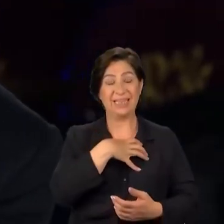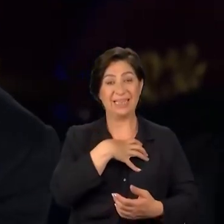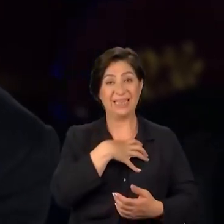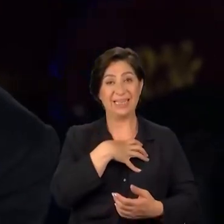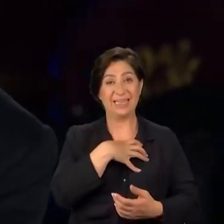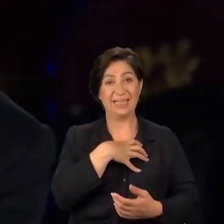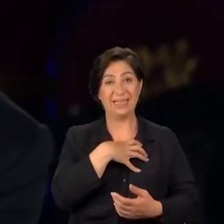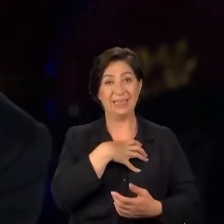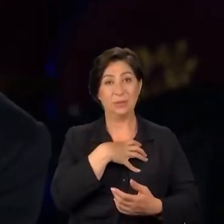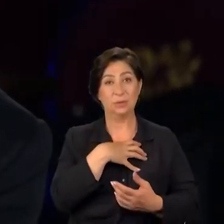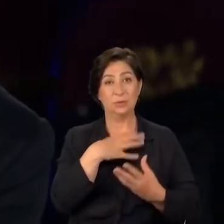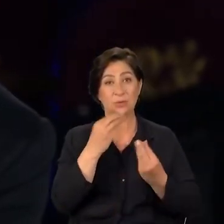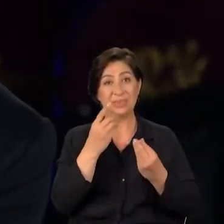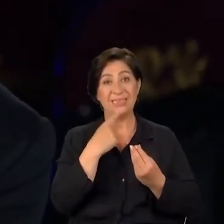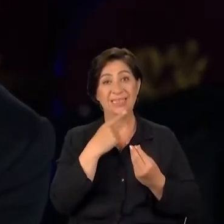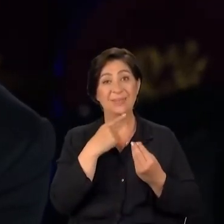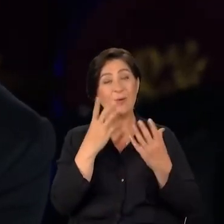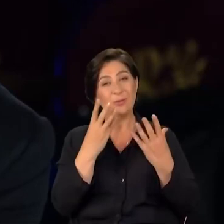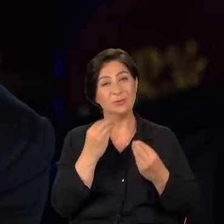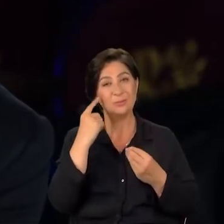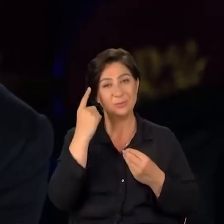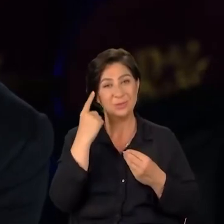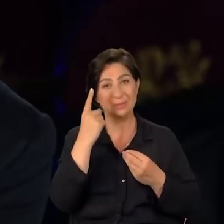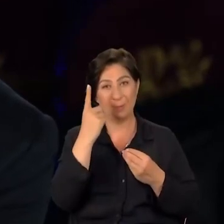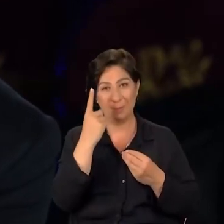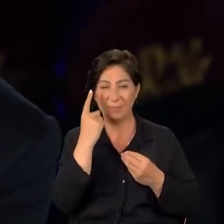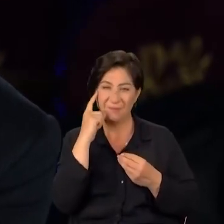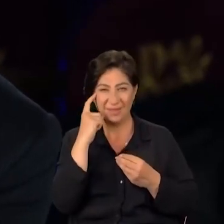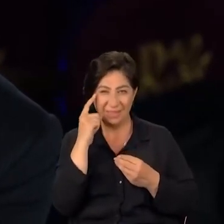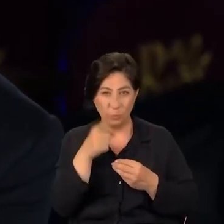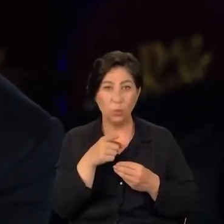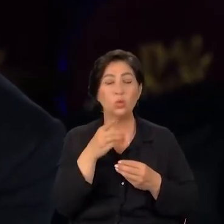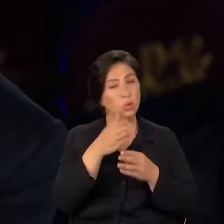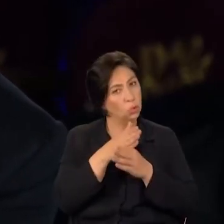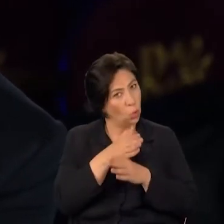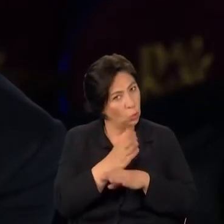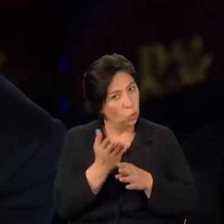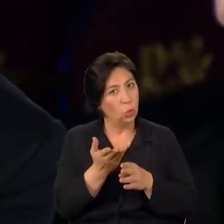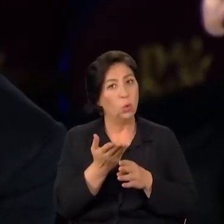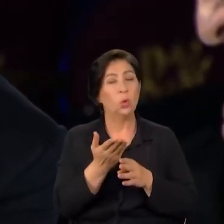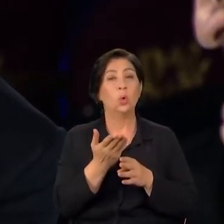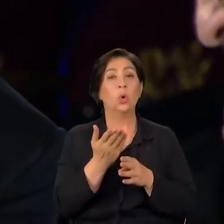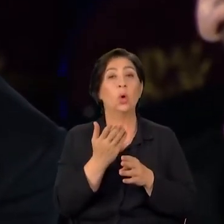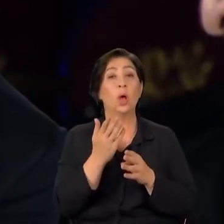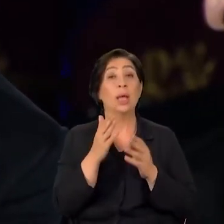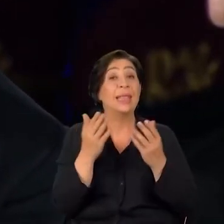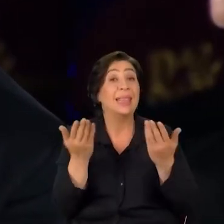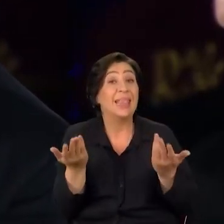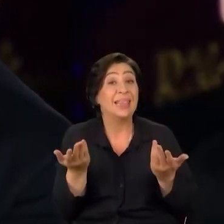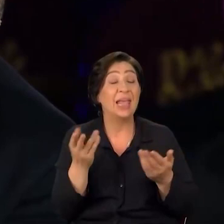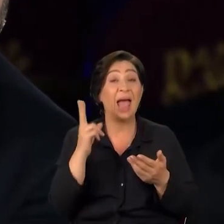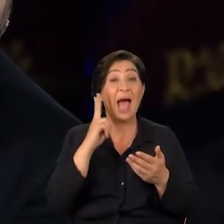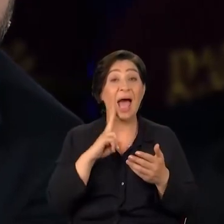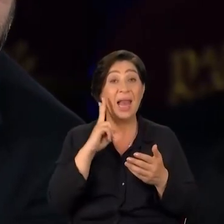noktayı nazarınızdan sanıyorum çok sempatik bulacağınız da bir yaklaşım bu. Ve doğrudur.